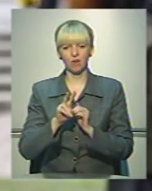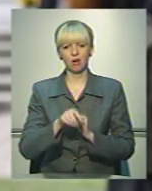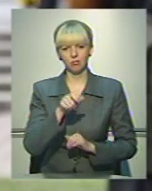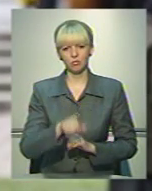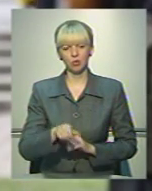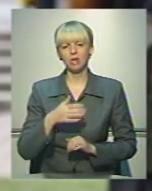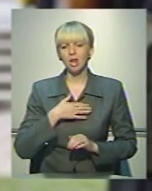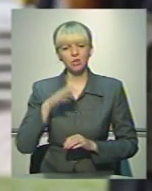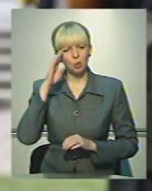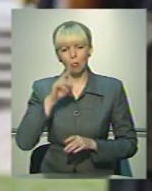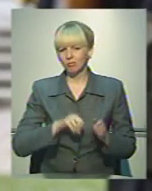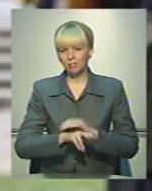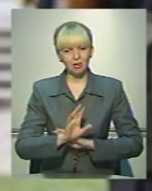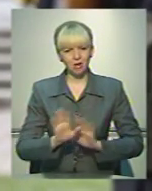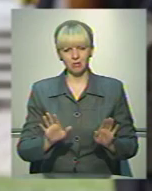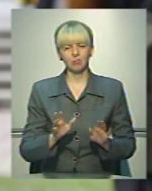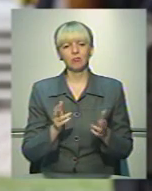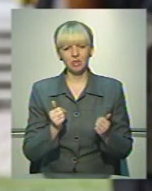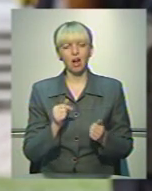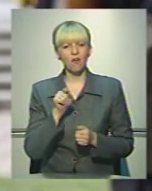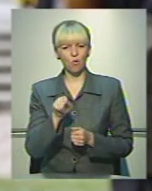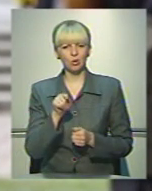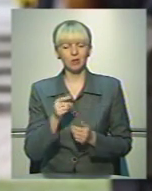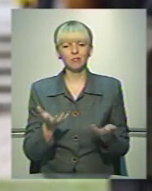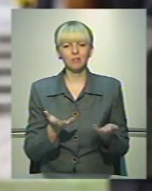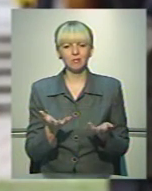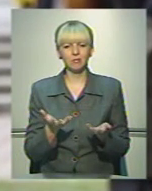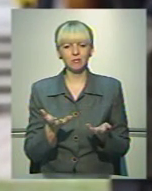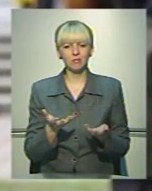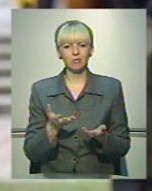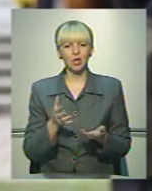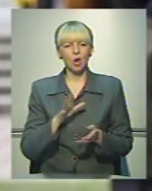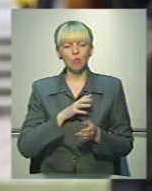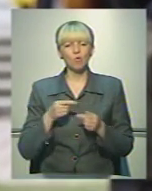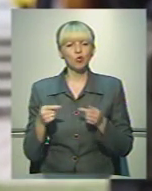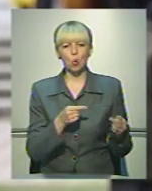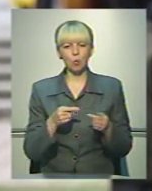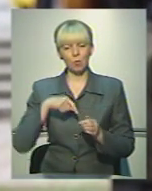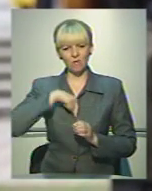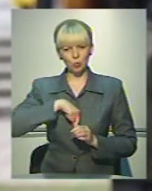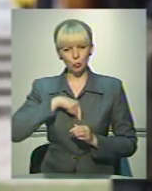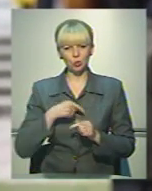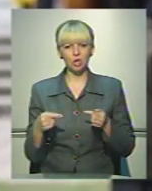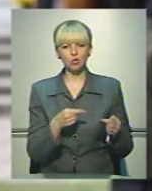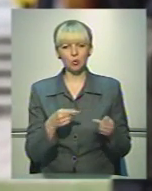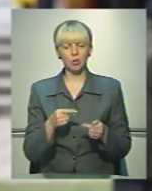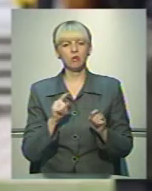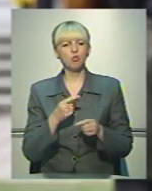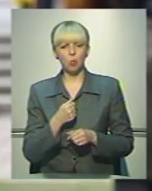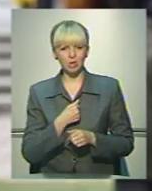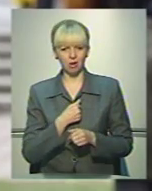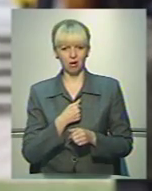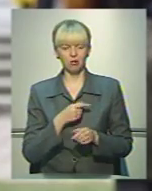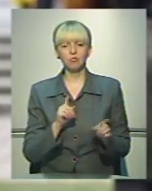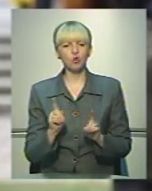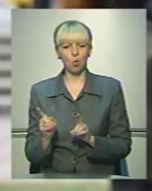наші хлопці не тікали. Так, вони якісь, був супротив, внутрішній супротив, чому, то,